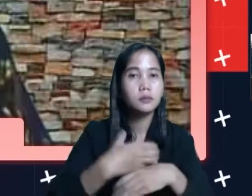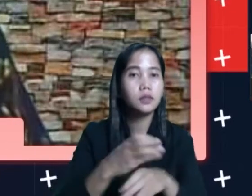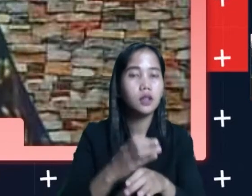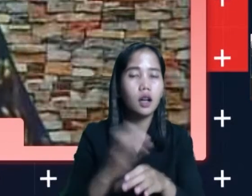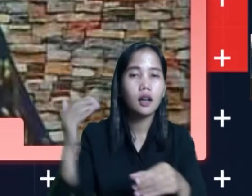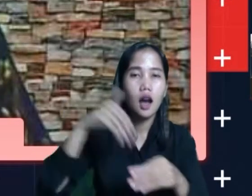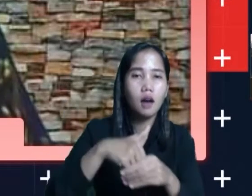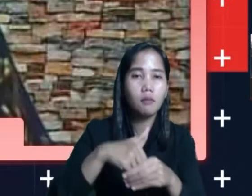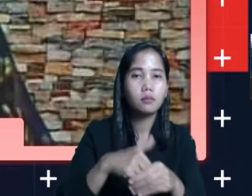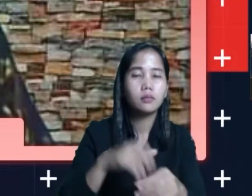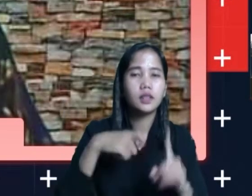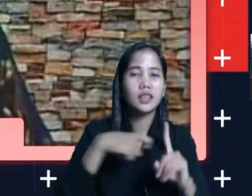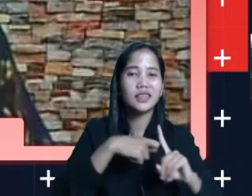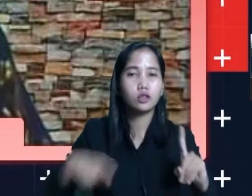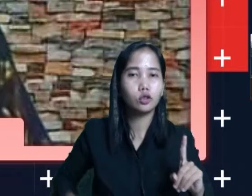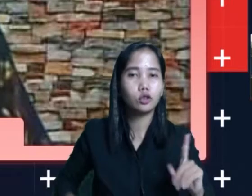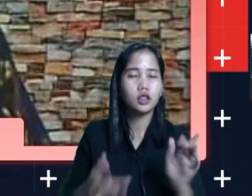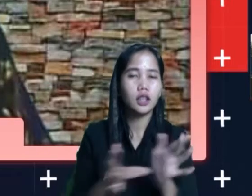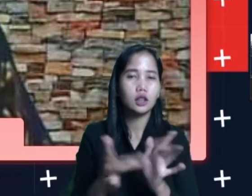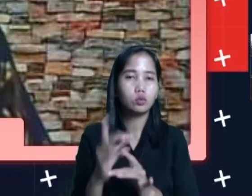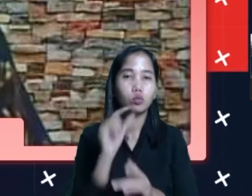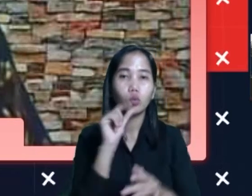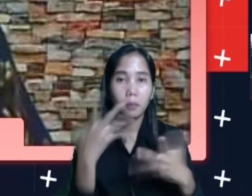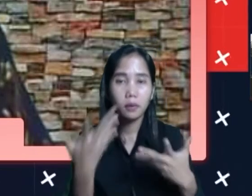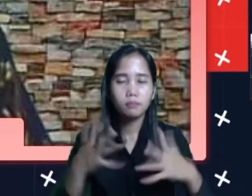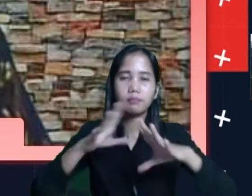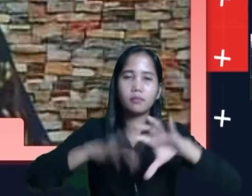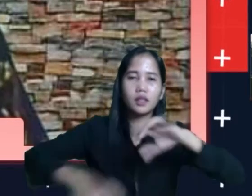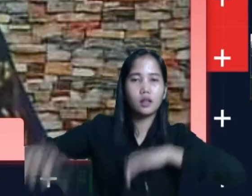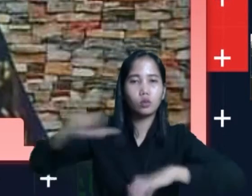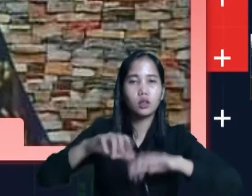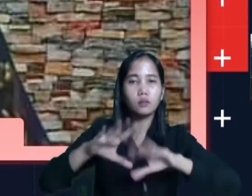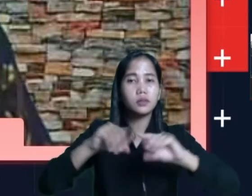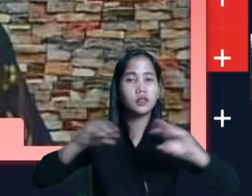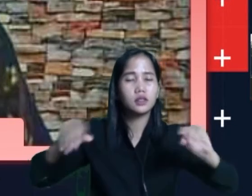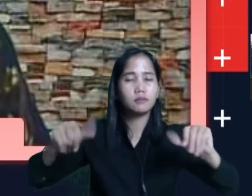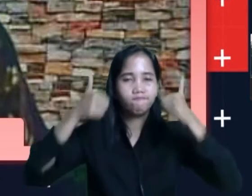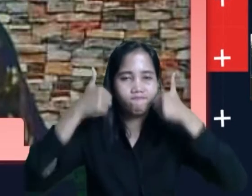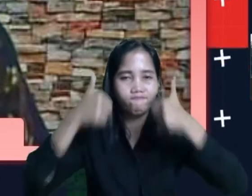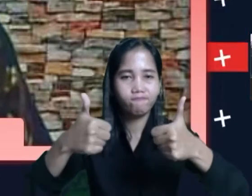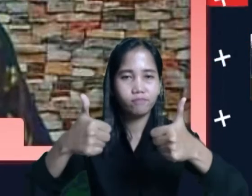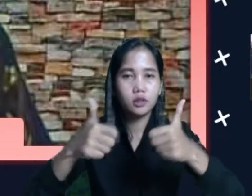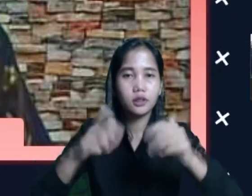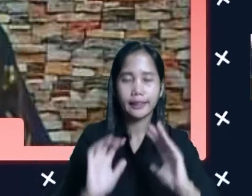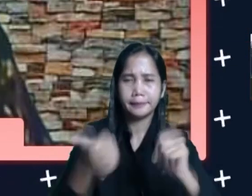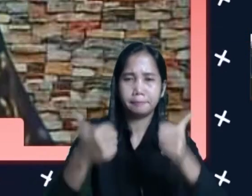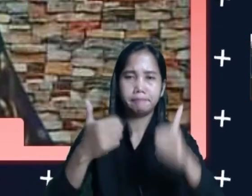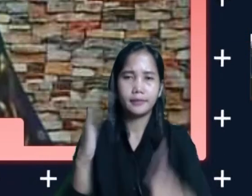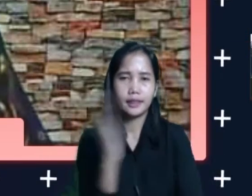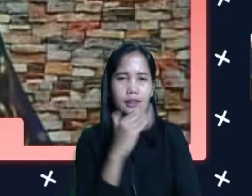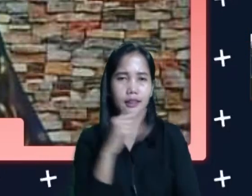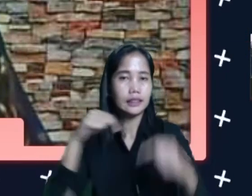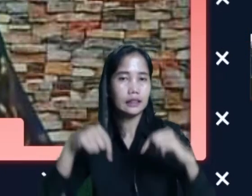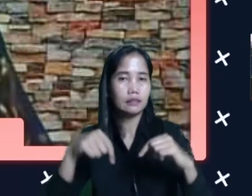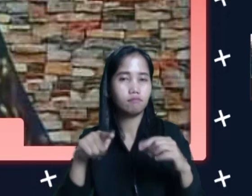kaitan antara kasih karunia, iman, pemberian Allah dengan pekerjaan baik.